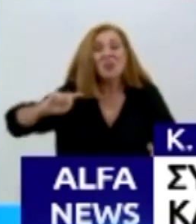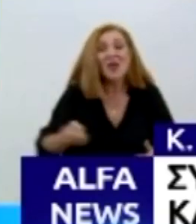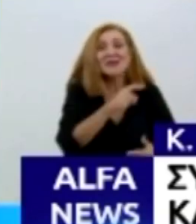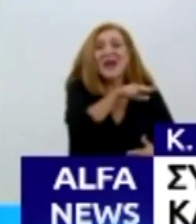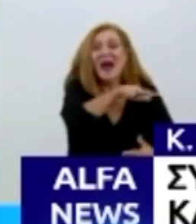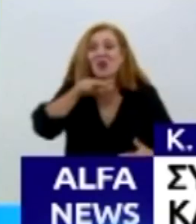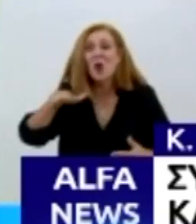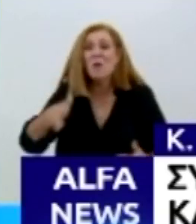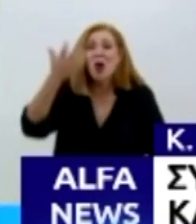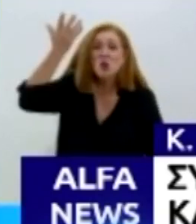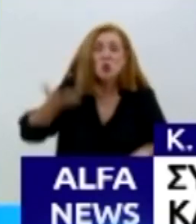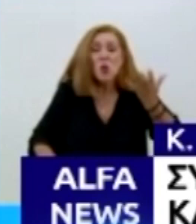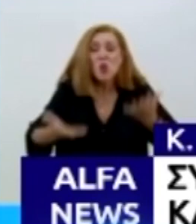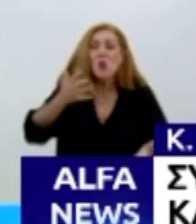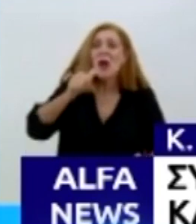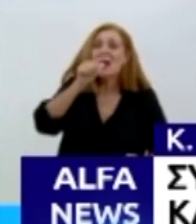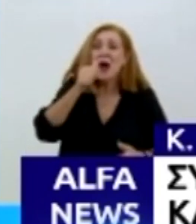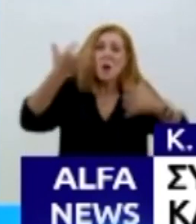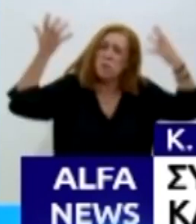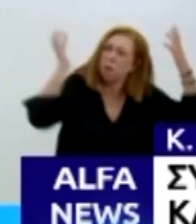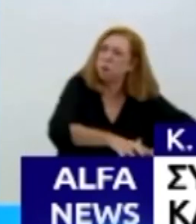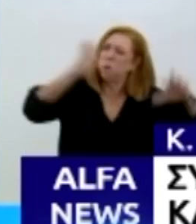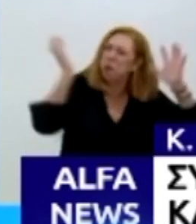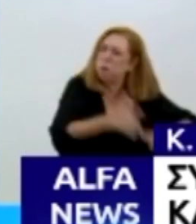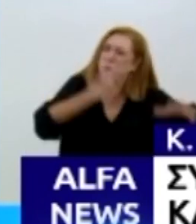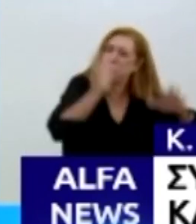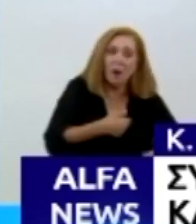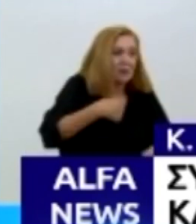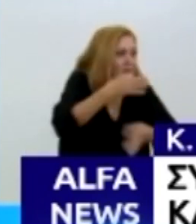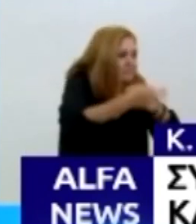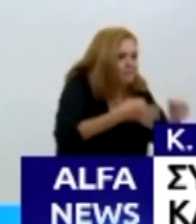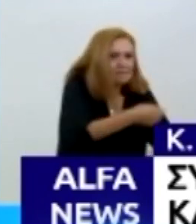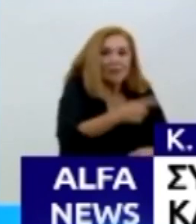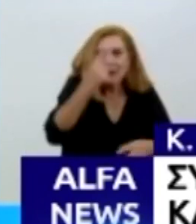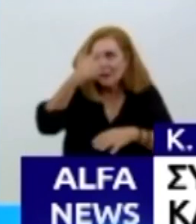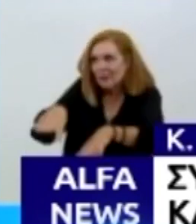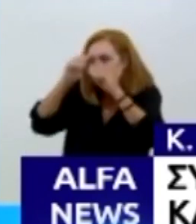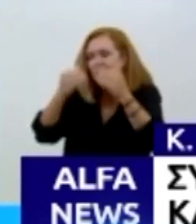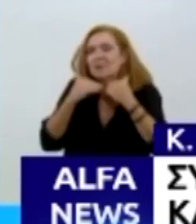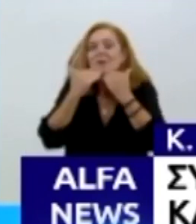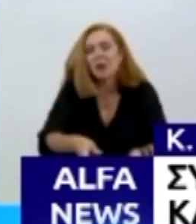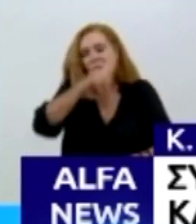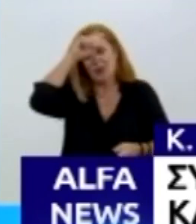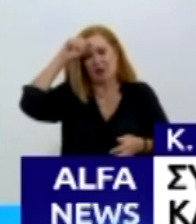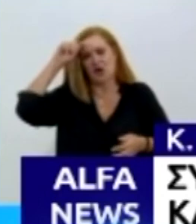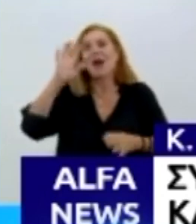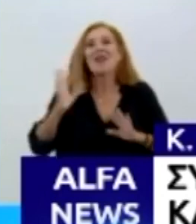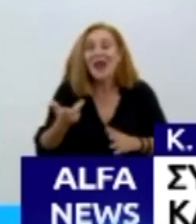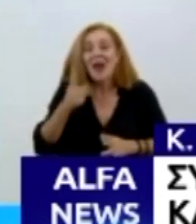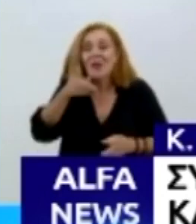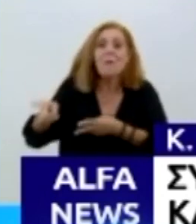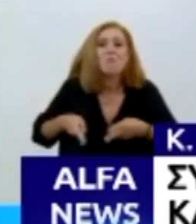νερού. 8 δισεκατομμύρια τόνοι νερού. Ποσότητα την οποία για να εκβάλει ένας ποταμός από το